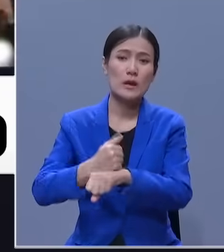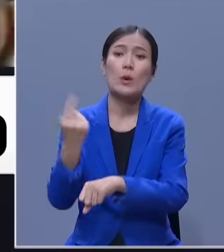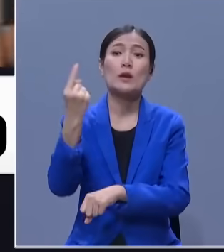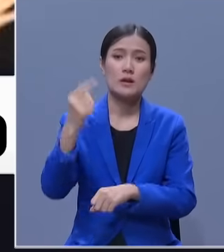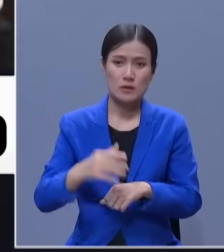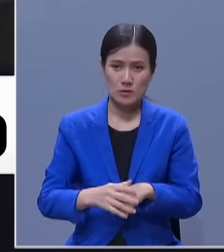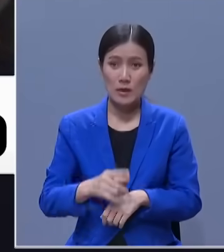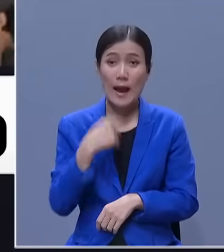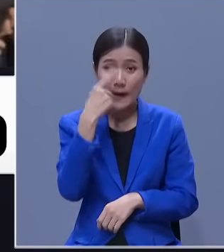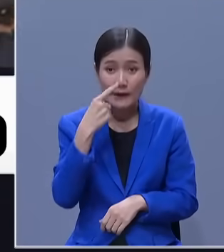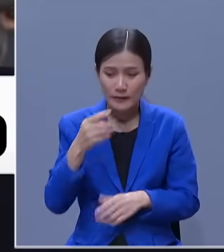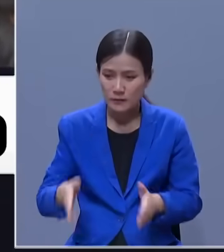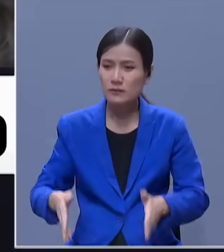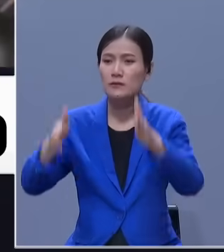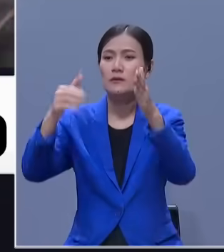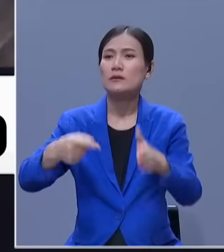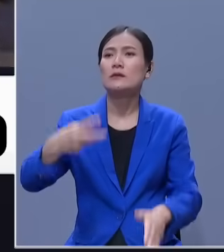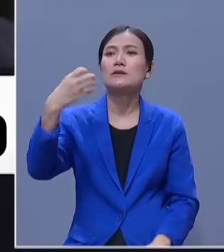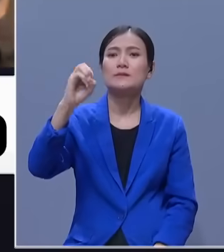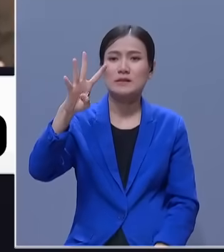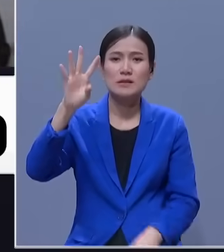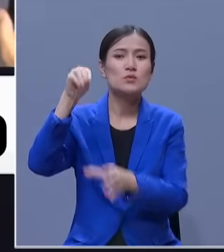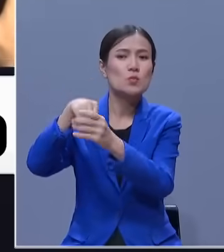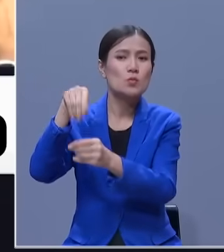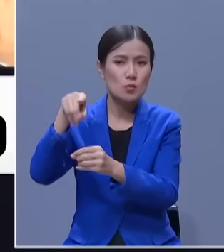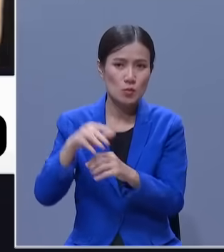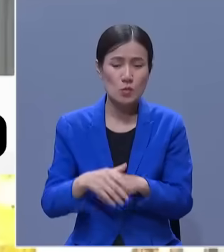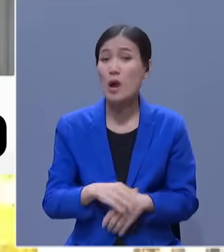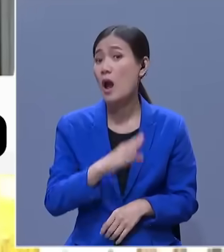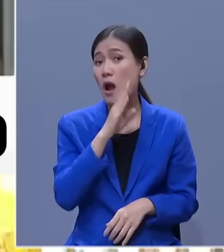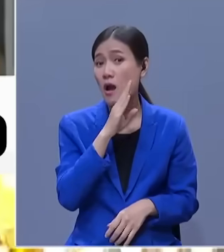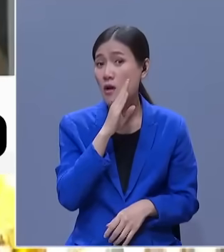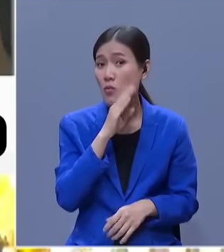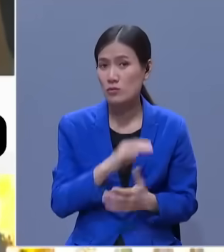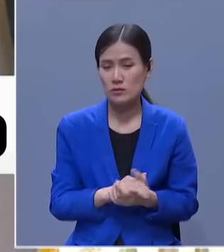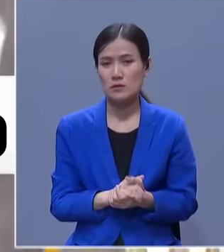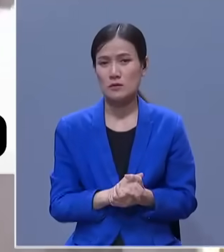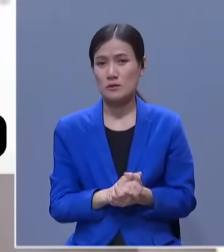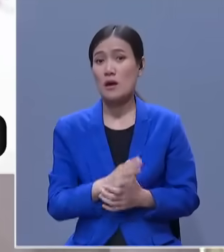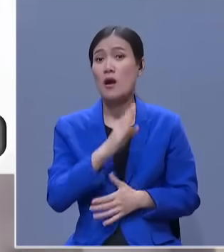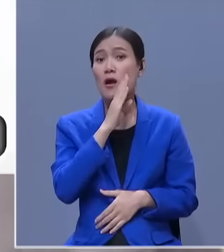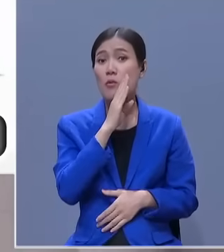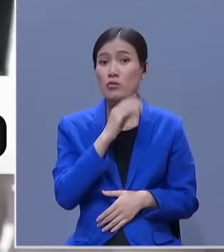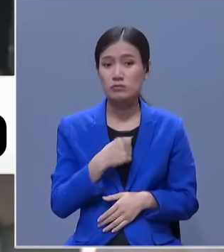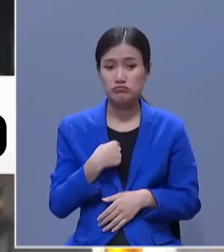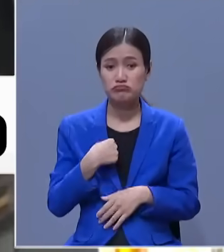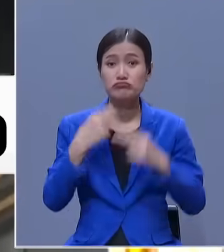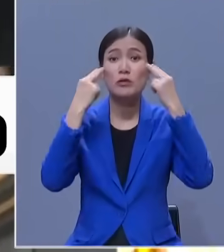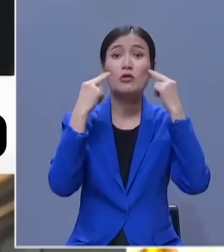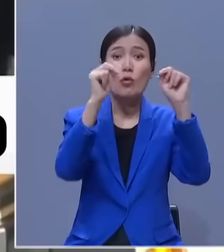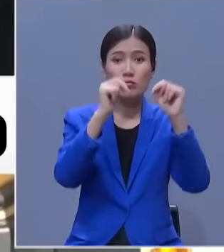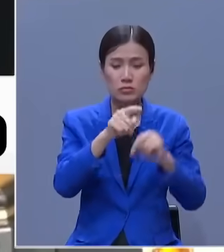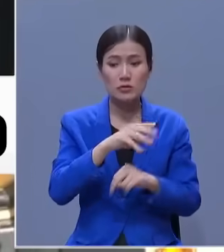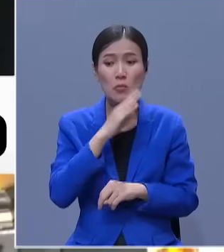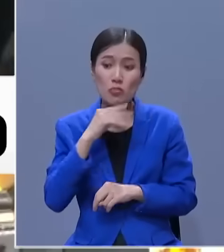ต่ต้นอยู่แล้วแม้กระทั่งตำแหน่งนายกถ้าหัวหน้าตัวจริงต้องการให้อุ๊งอิ๊งเป็นแทนคุณเศรษฐาเมื่อไหร่ก็